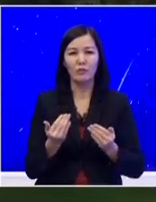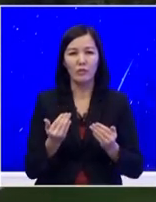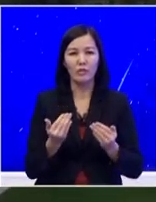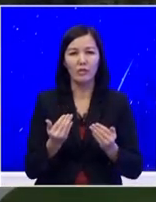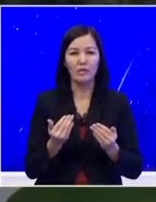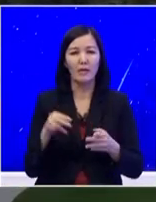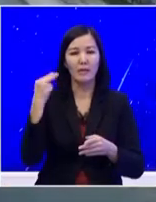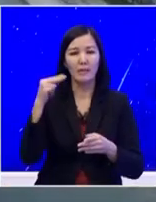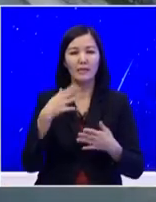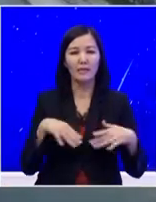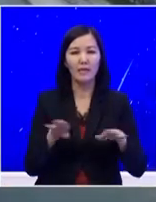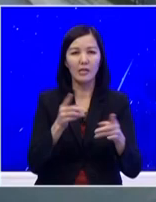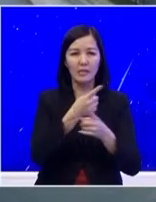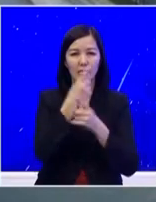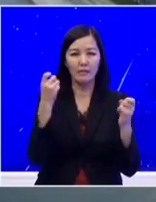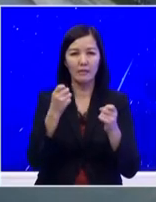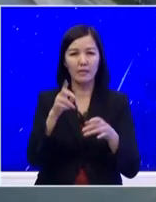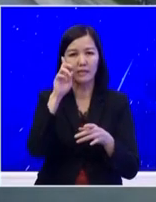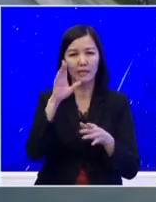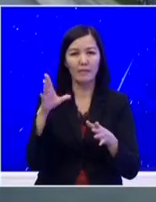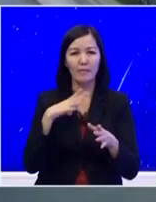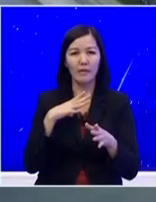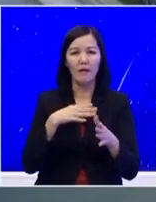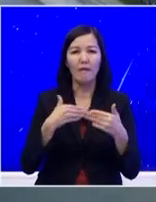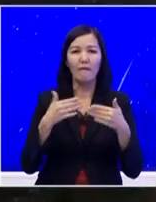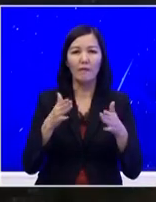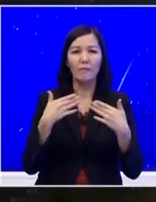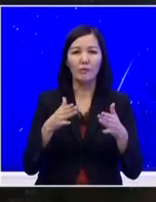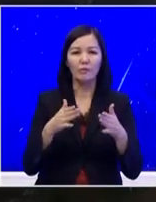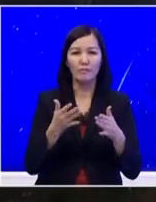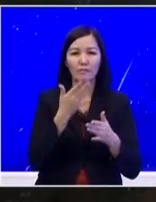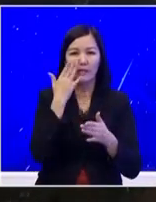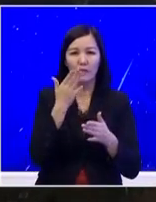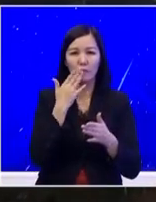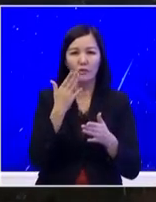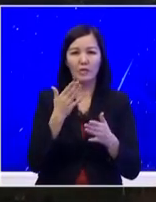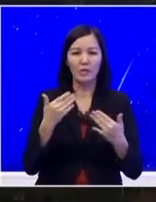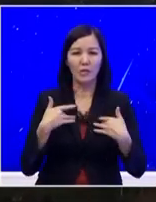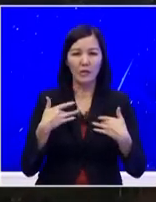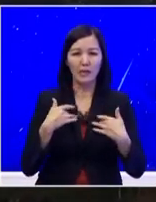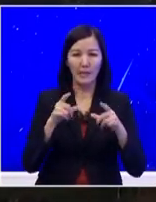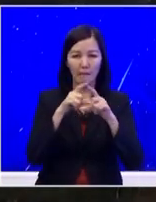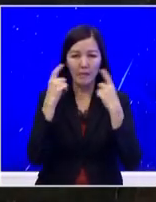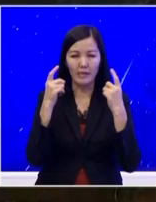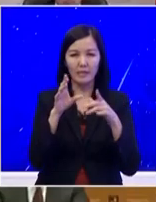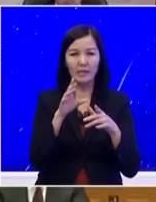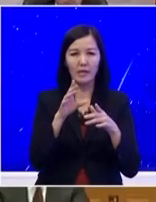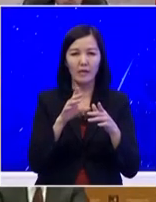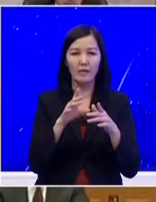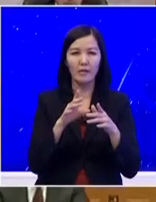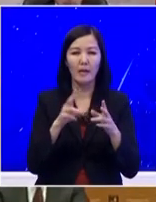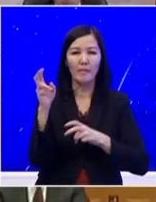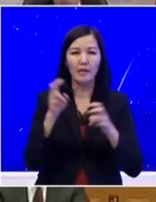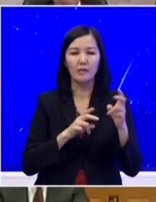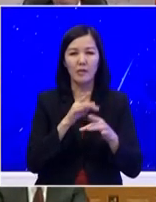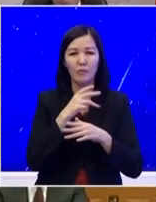сейчас. Президент также сообщил, что в стране был налажен выпуск аппаратов искусственной вентиляции легких и масок. С нуля развернуто